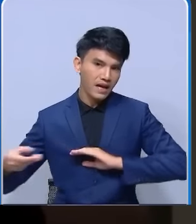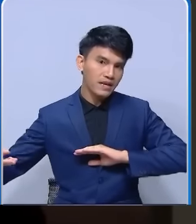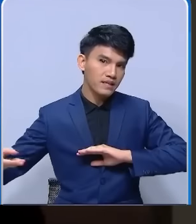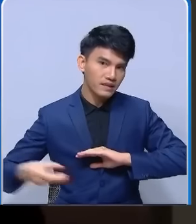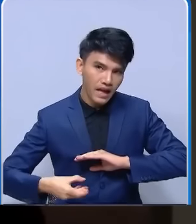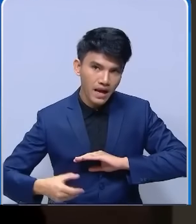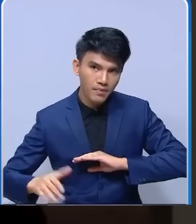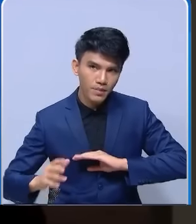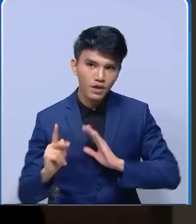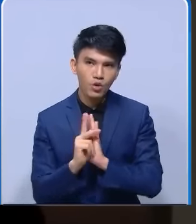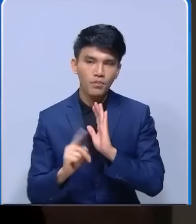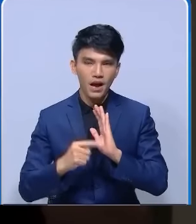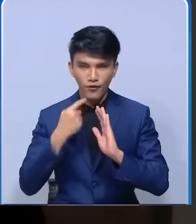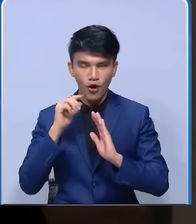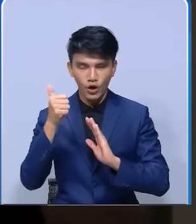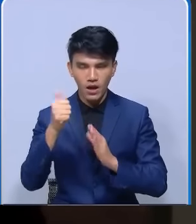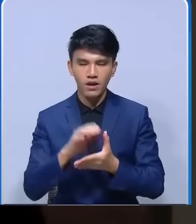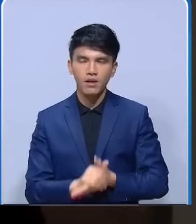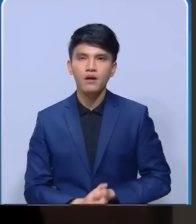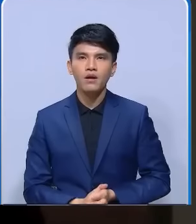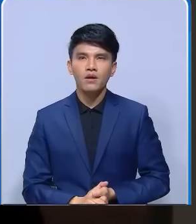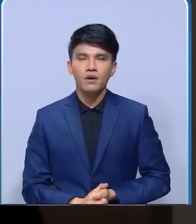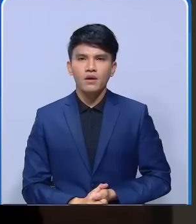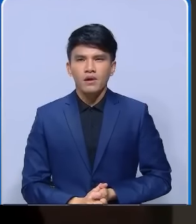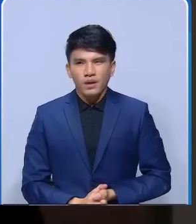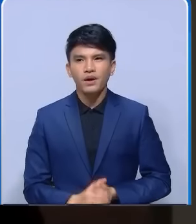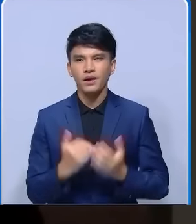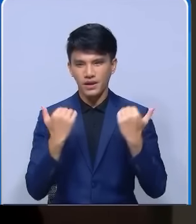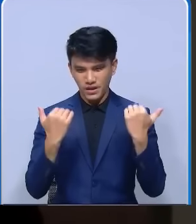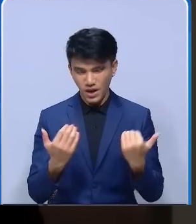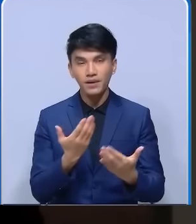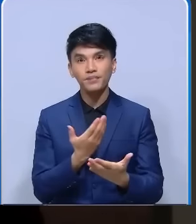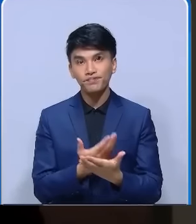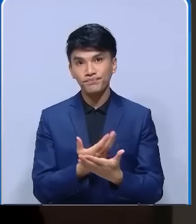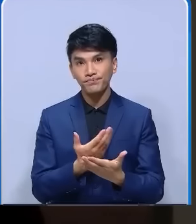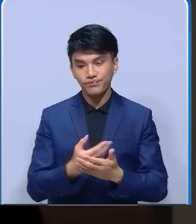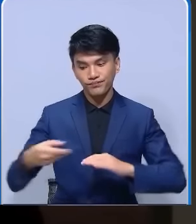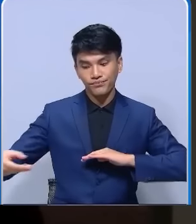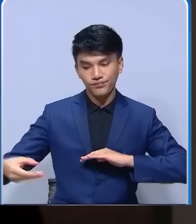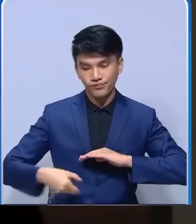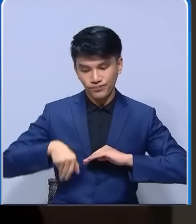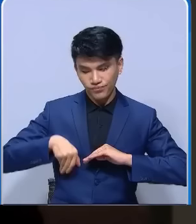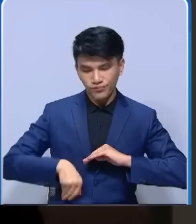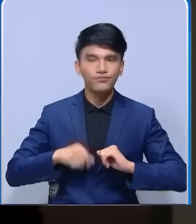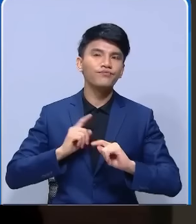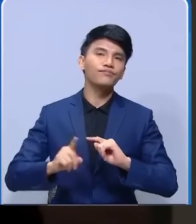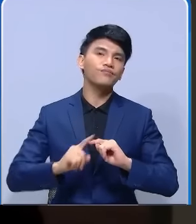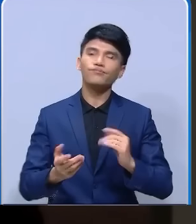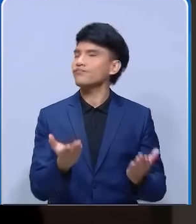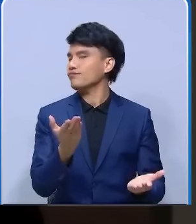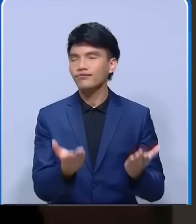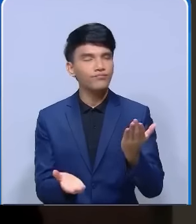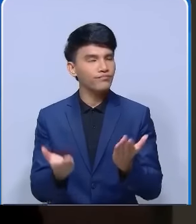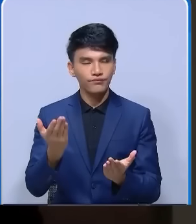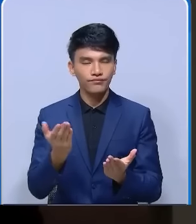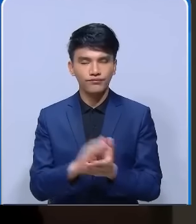ถูกดำเนินการได้คุณผู้ชมคะเอาว่าเรื่องของเงินสินบนจ่ายใต้โต๊ะเครื่องเส้นไวยแล้วแต่จะเรียกนะคือตอน